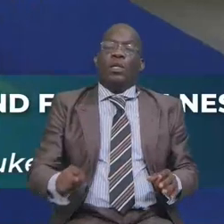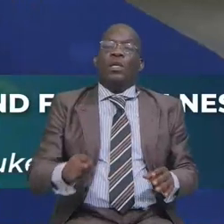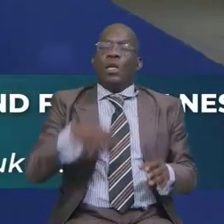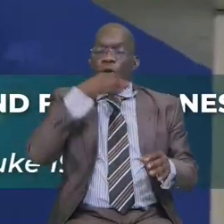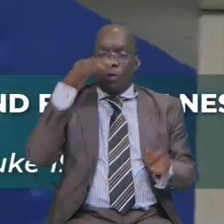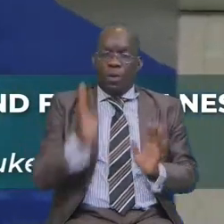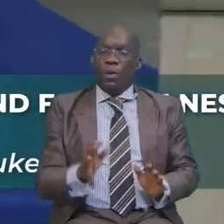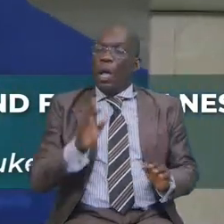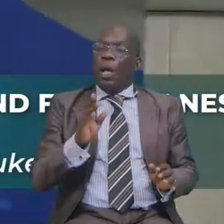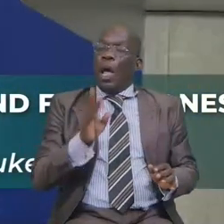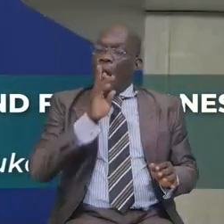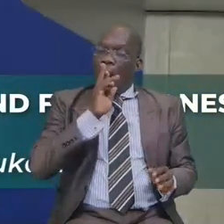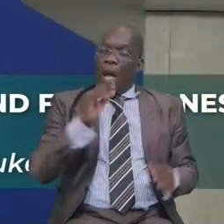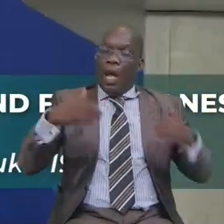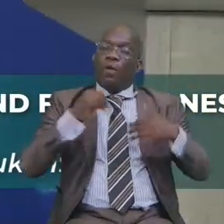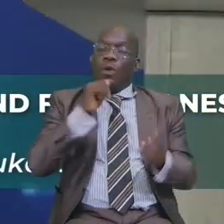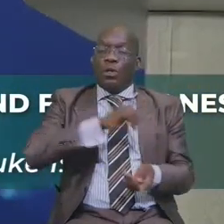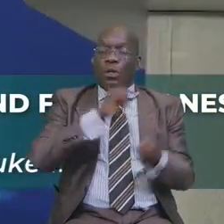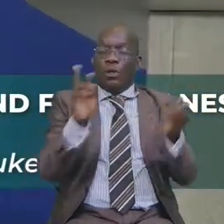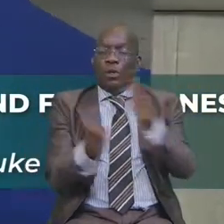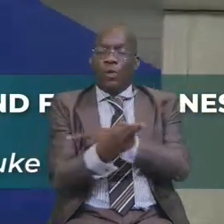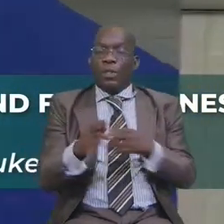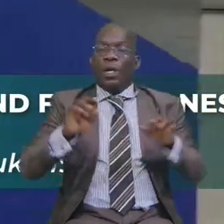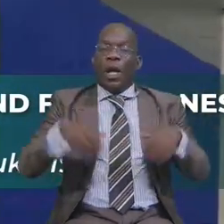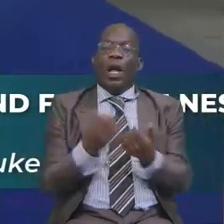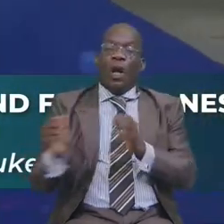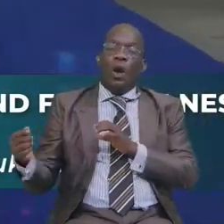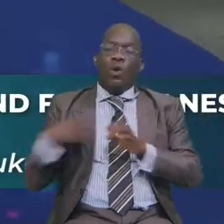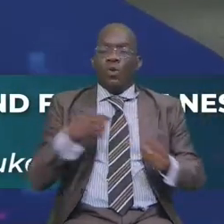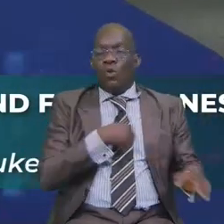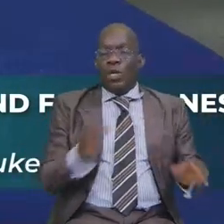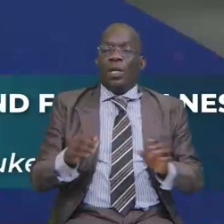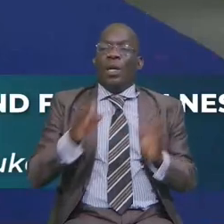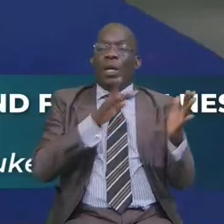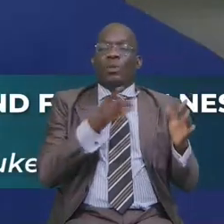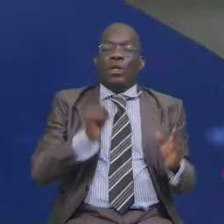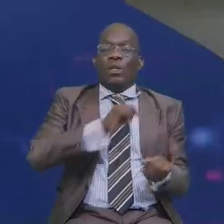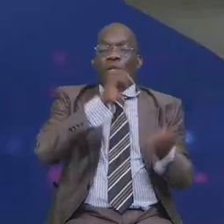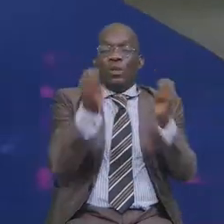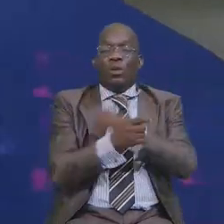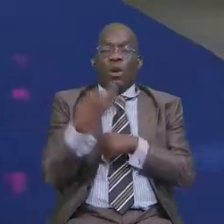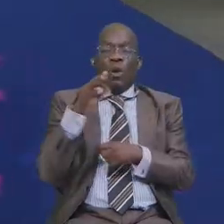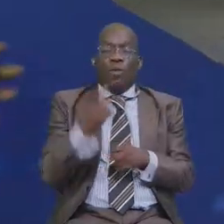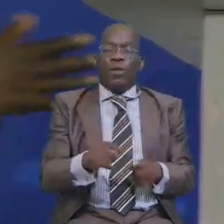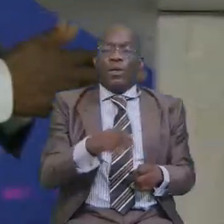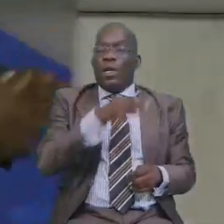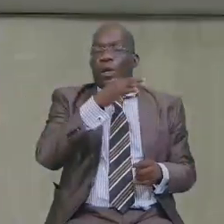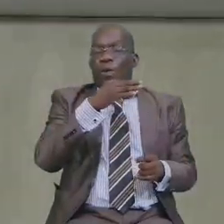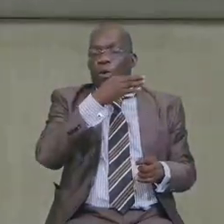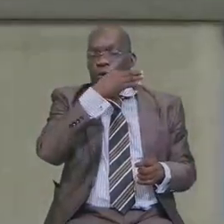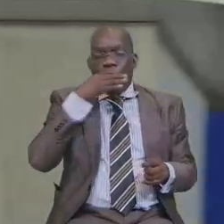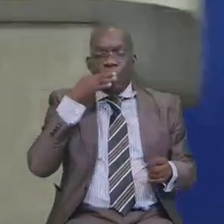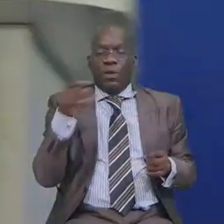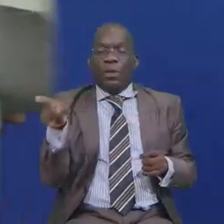ceux qu'ils cultivent ne se sont pas repentis, comment pouvons-nous espérer la transformation du champ où ils